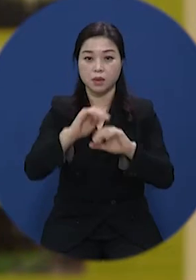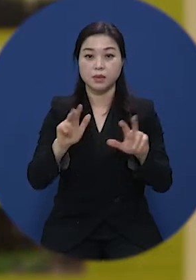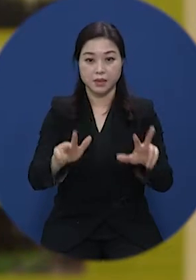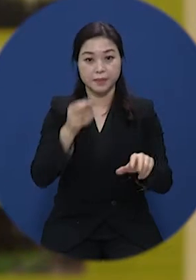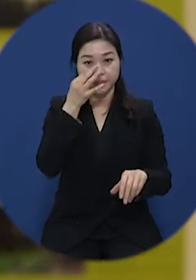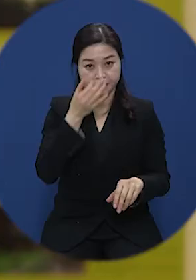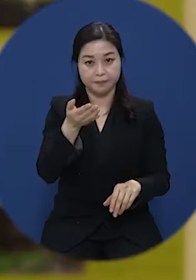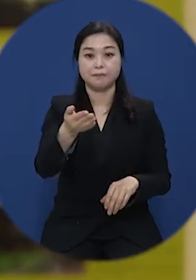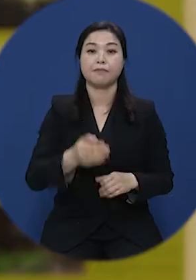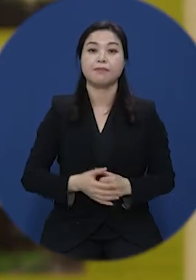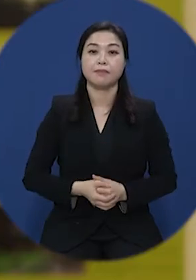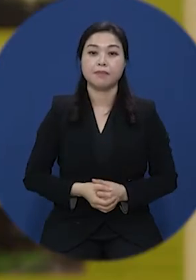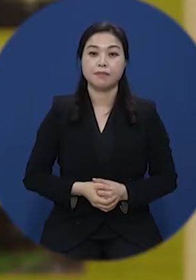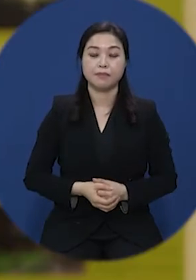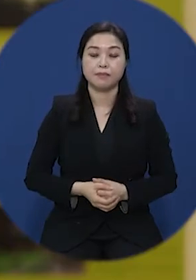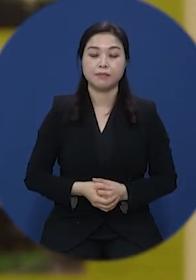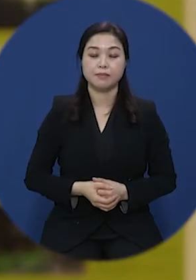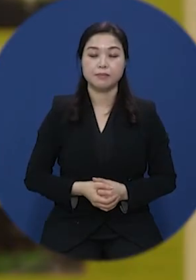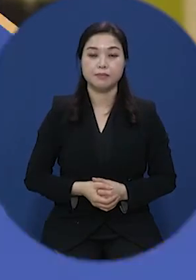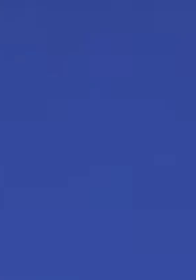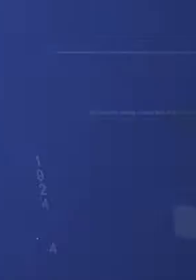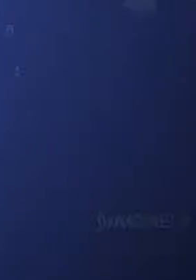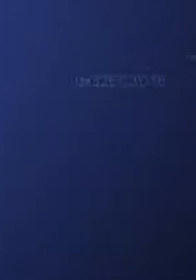소식 지금부터 시작하겠습니다.